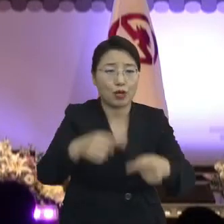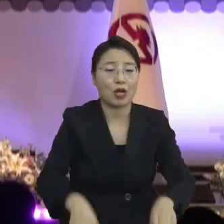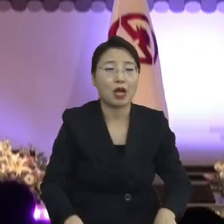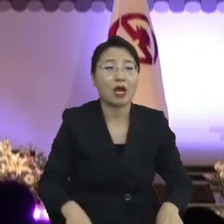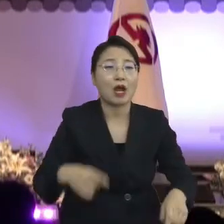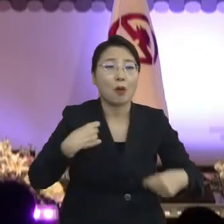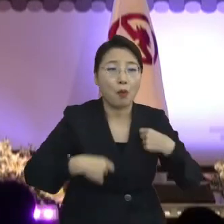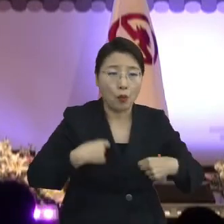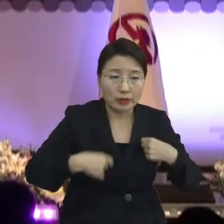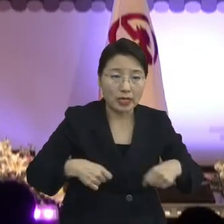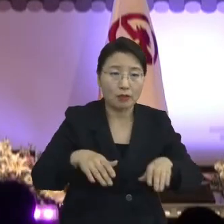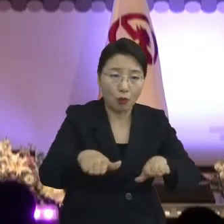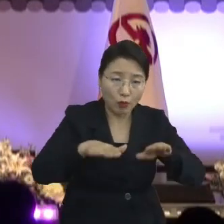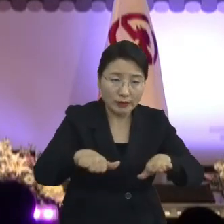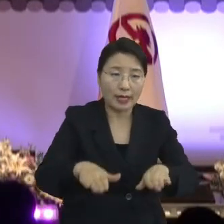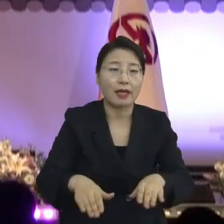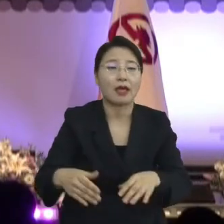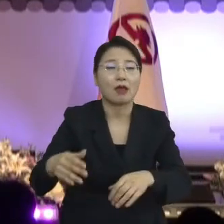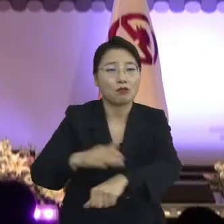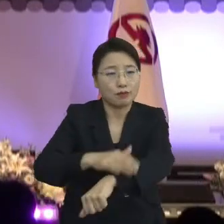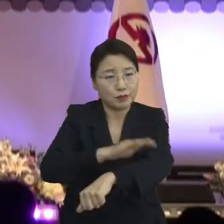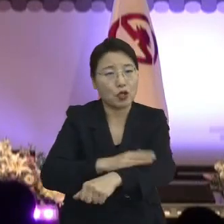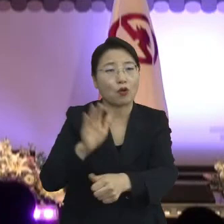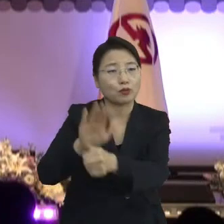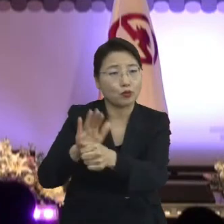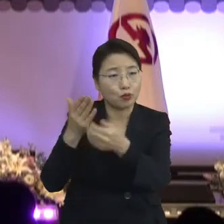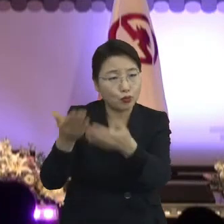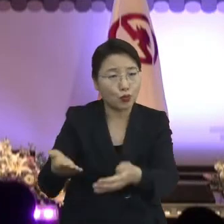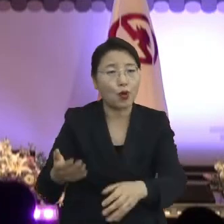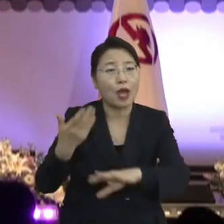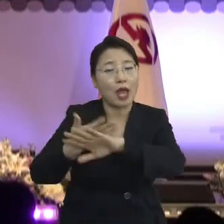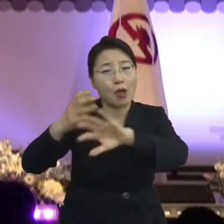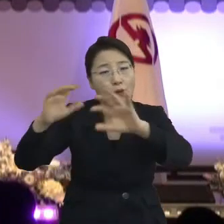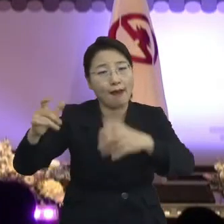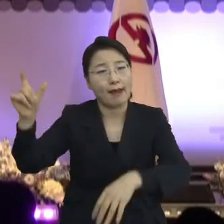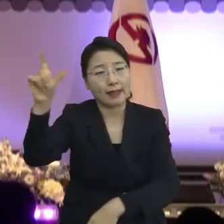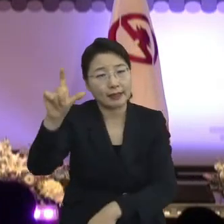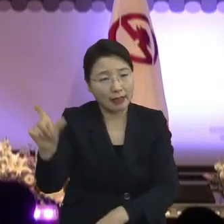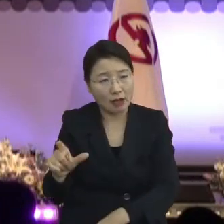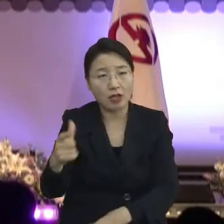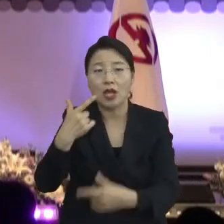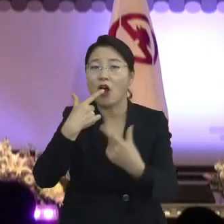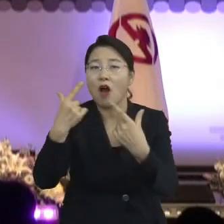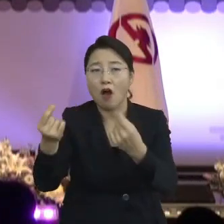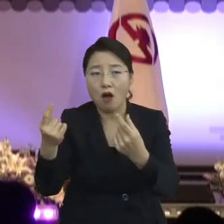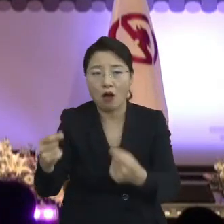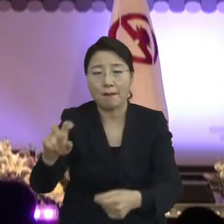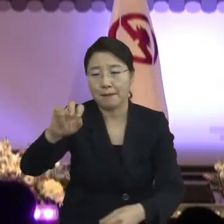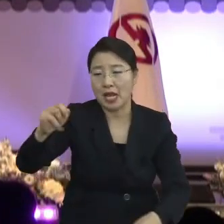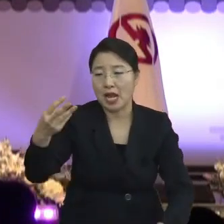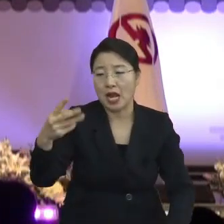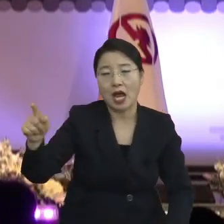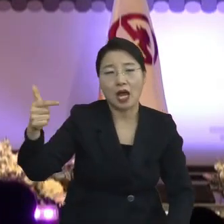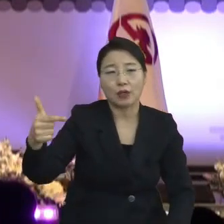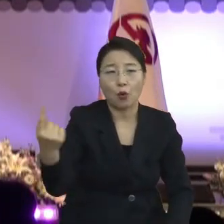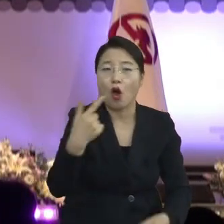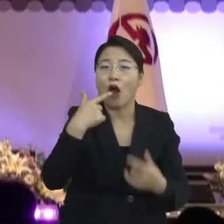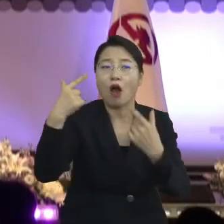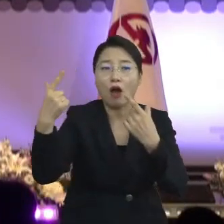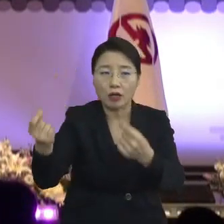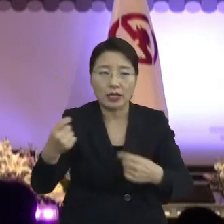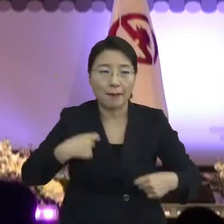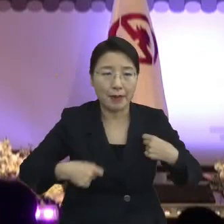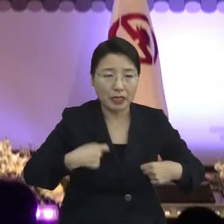지원과 해외 도시 벤치마킹을 통해 이태리 밀라노와 같은 세계적인 수준의 패션 봉제 산업으로